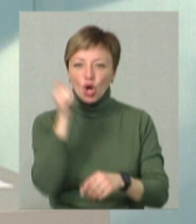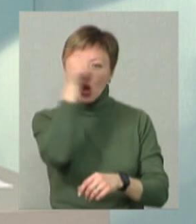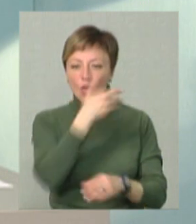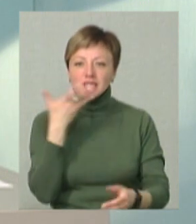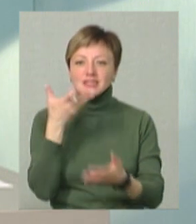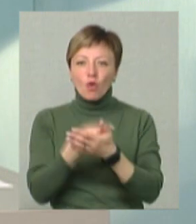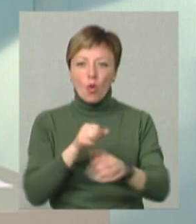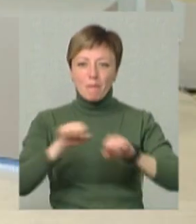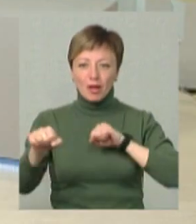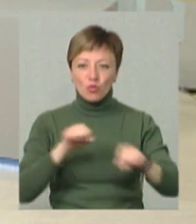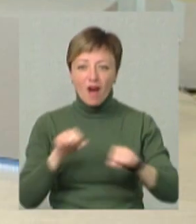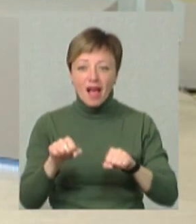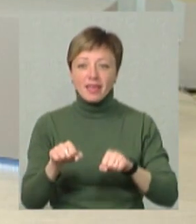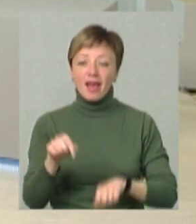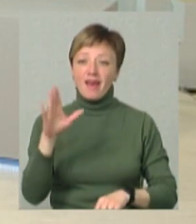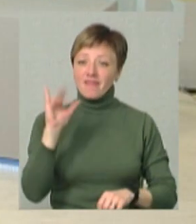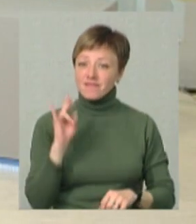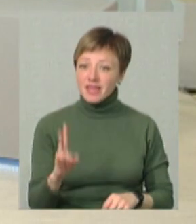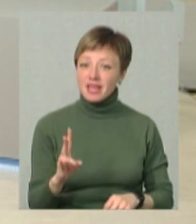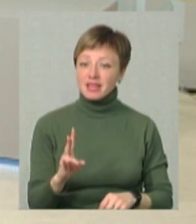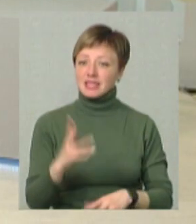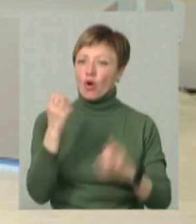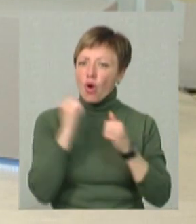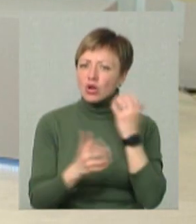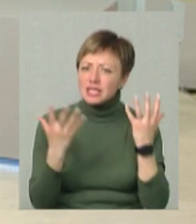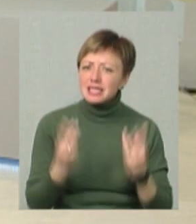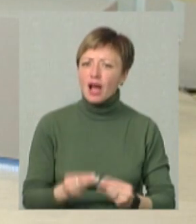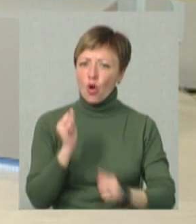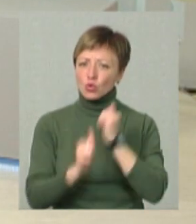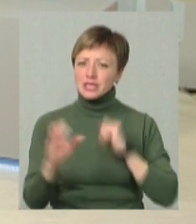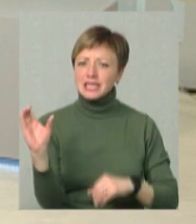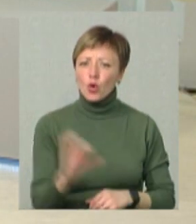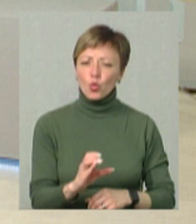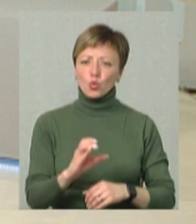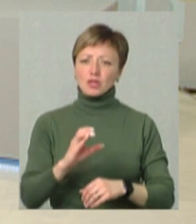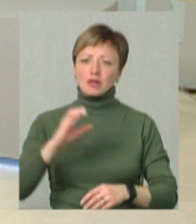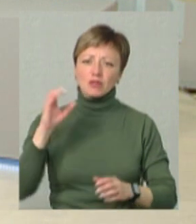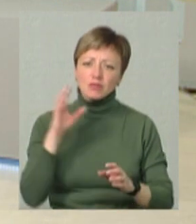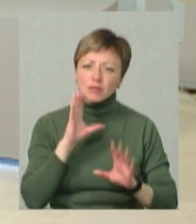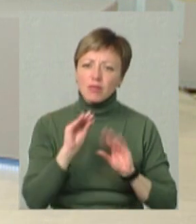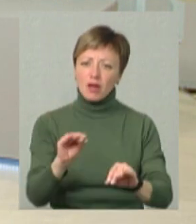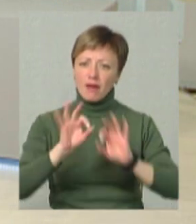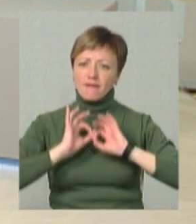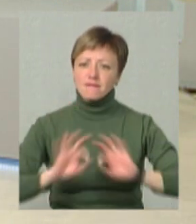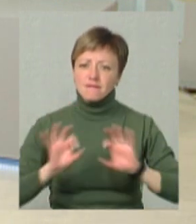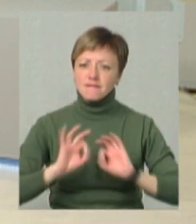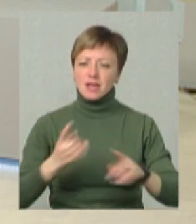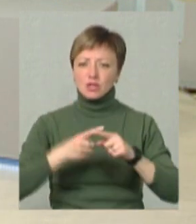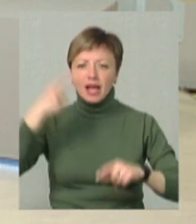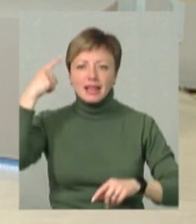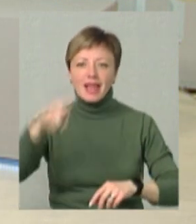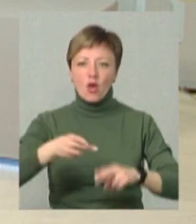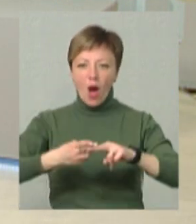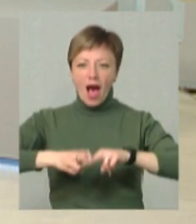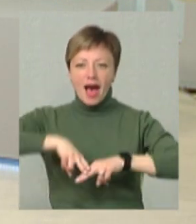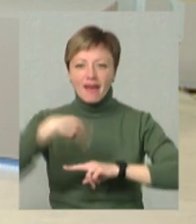свого панування він з дня в день, з секунди на секунду, втовкмачував росіянам оцю ідею